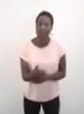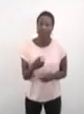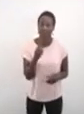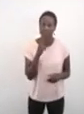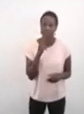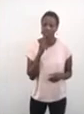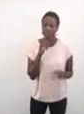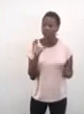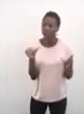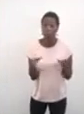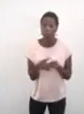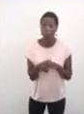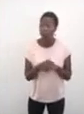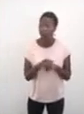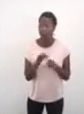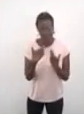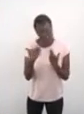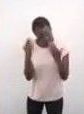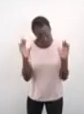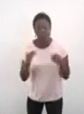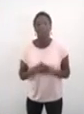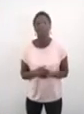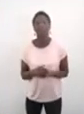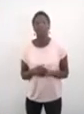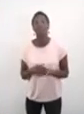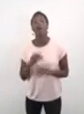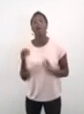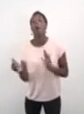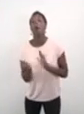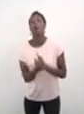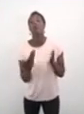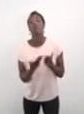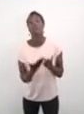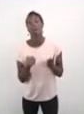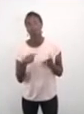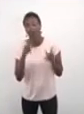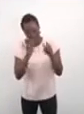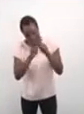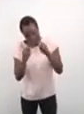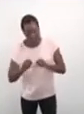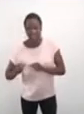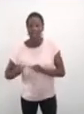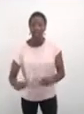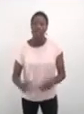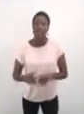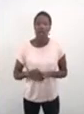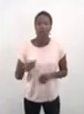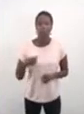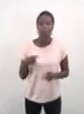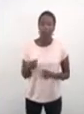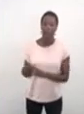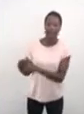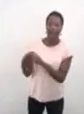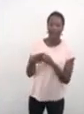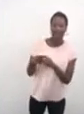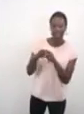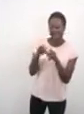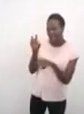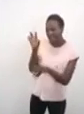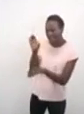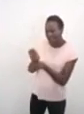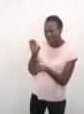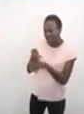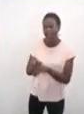vous représentez. Et je respecterai toujours cette fonction. Vous le savez, je n'ai jamais diabolisé mes adversaires politiques